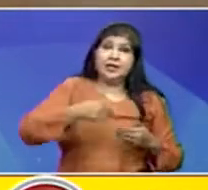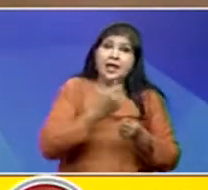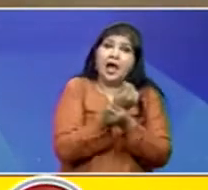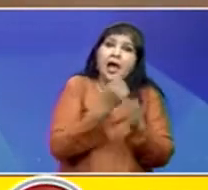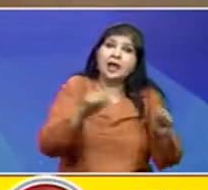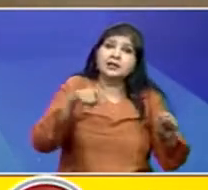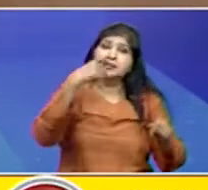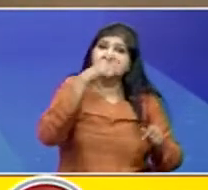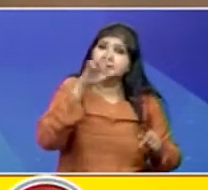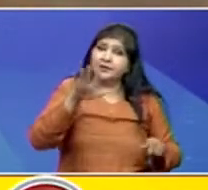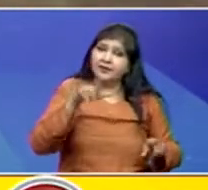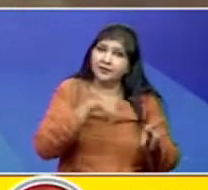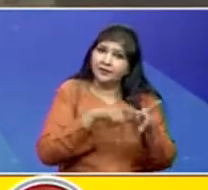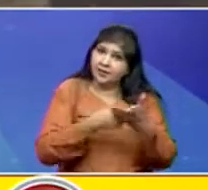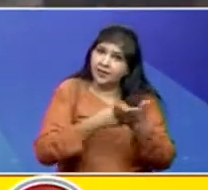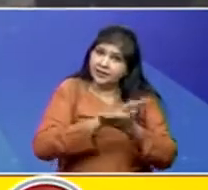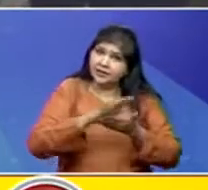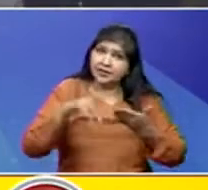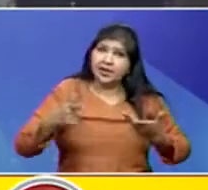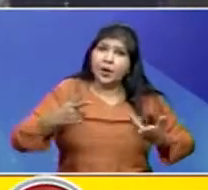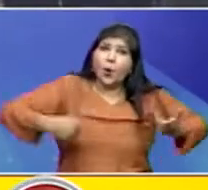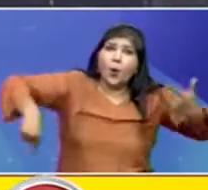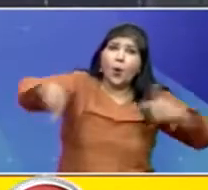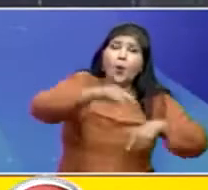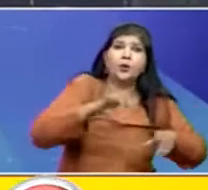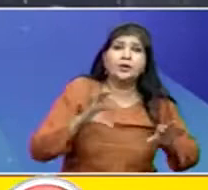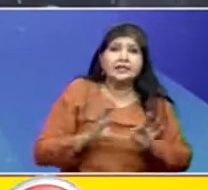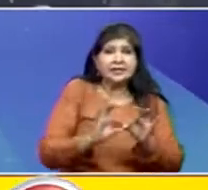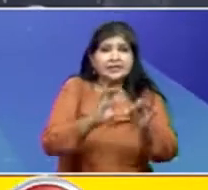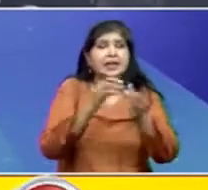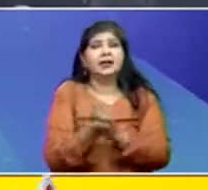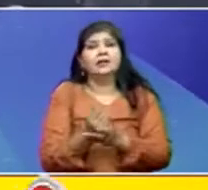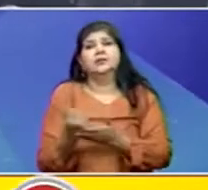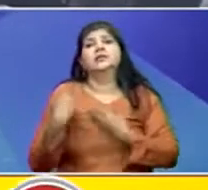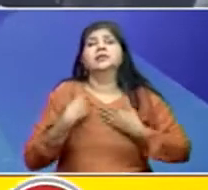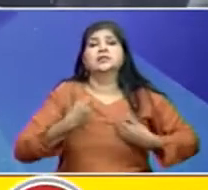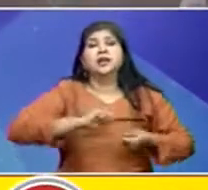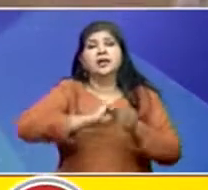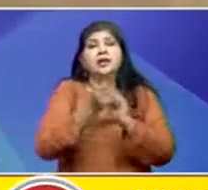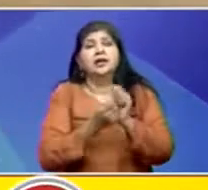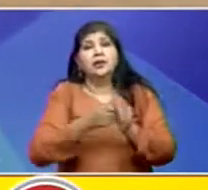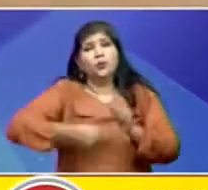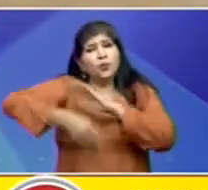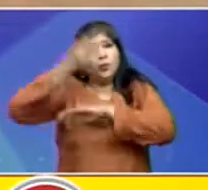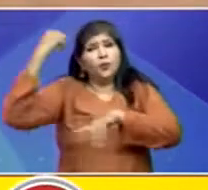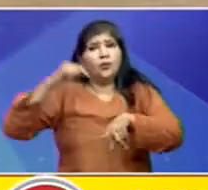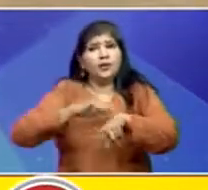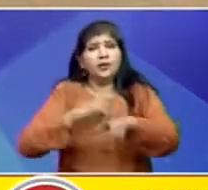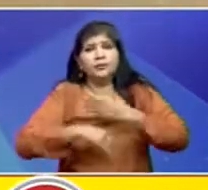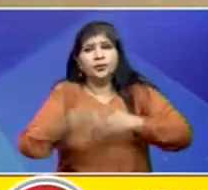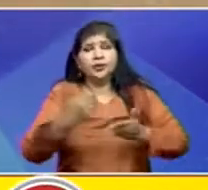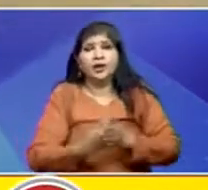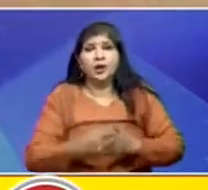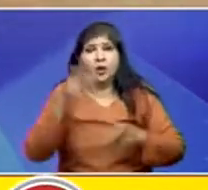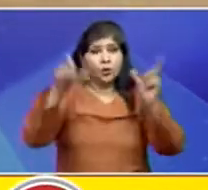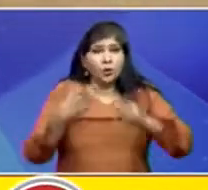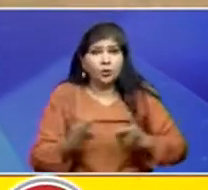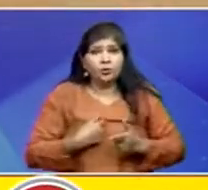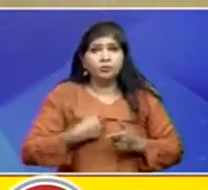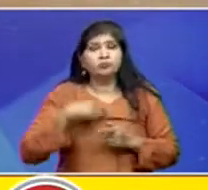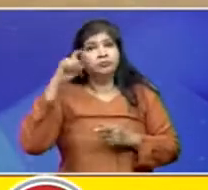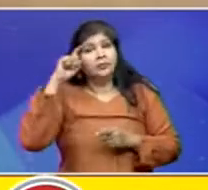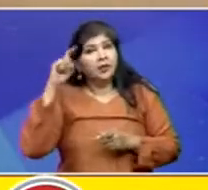के अमरुत महत्सव एक जन अंदोलन का रूप ले रहा है इतिहास को लेकर लोगों की दिल्चस्पी